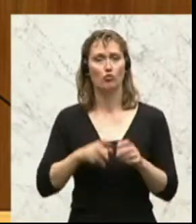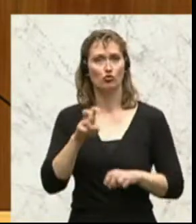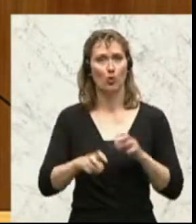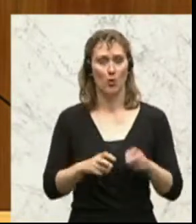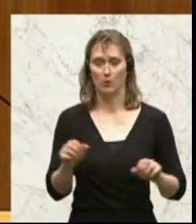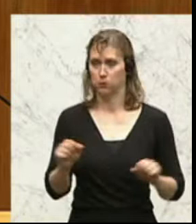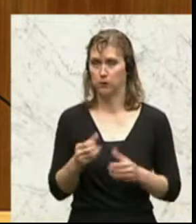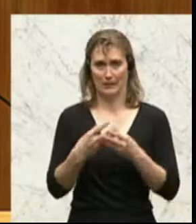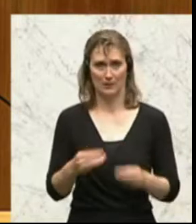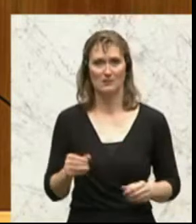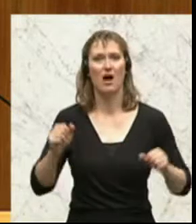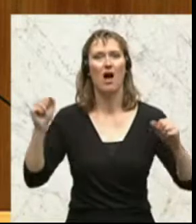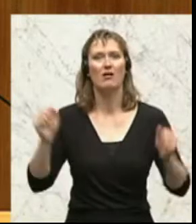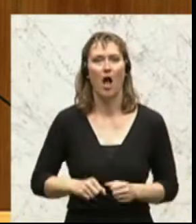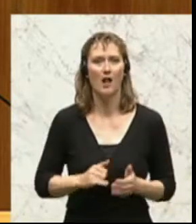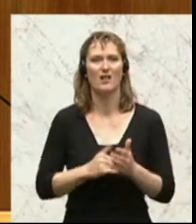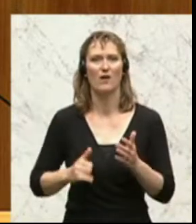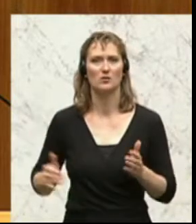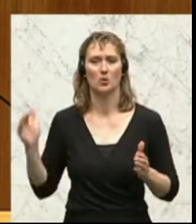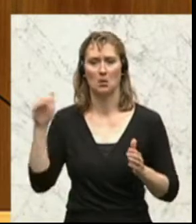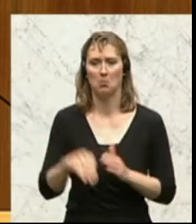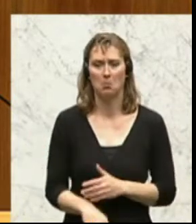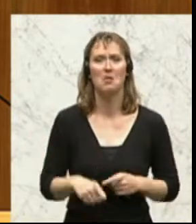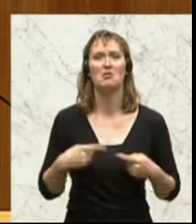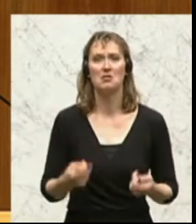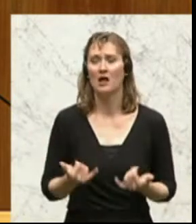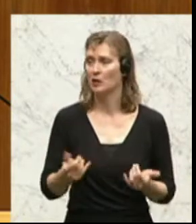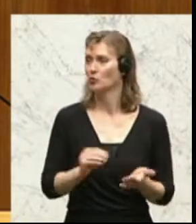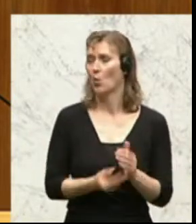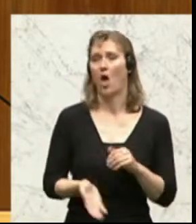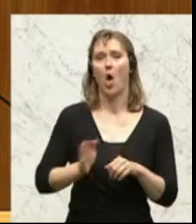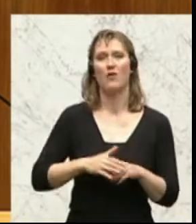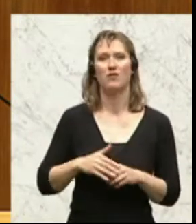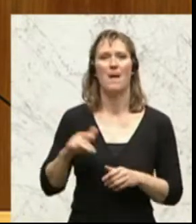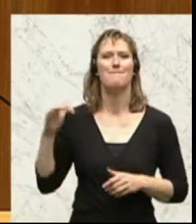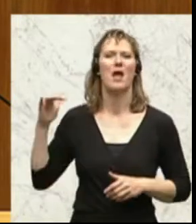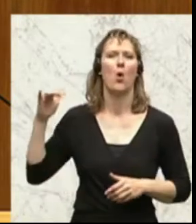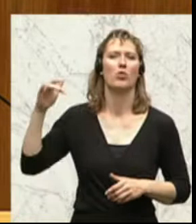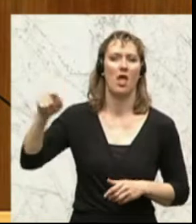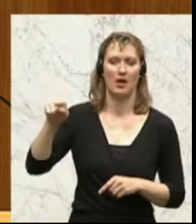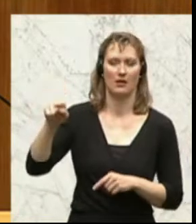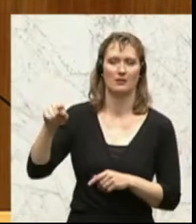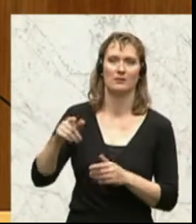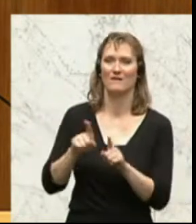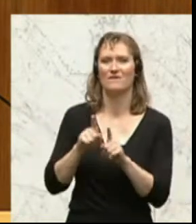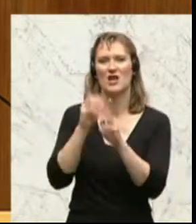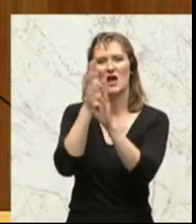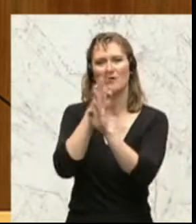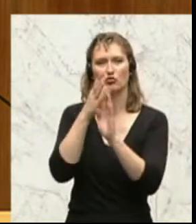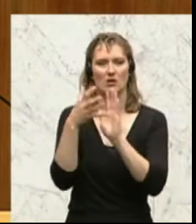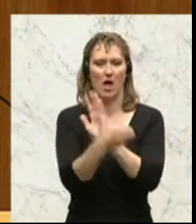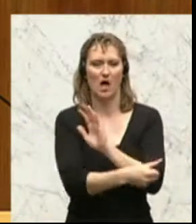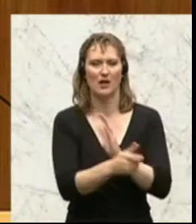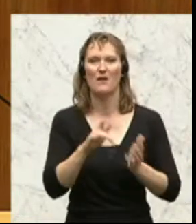tut das Übrige. Und jetzt sollen noch die sogenannten Millionäre drankommen. Das wird ein versteckter Angriff auf den